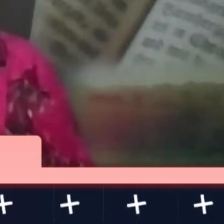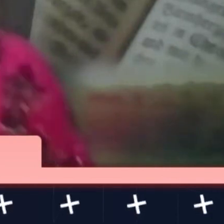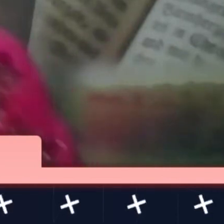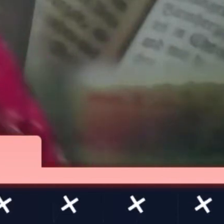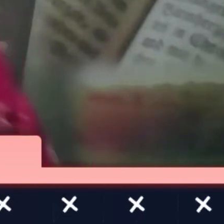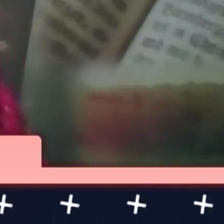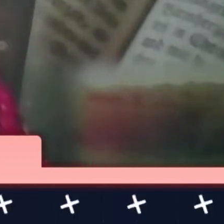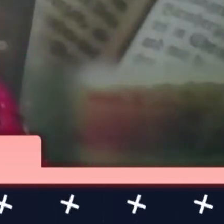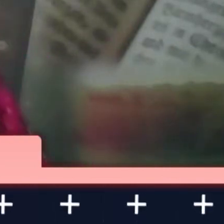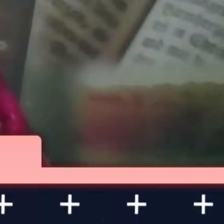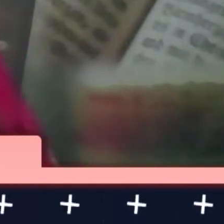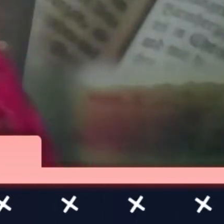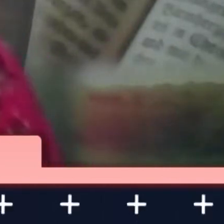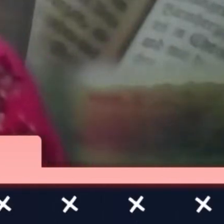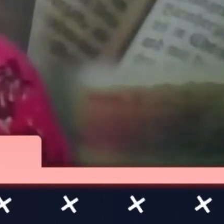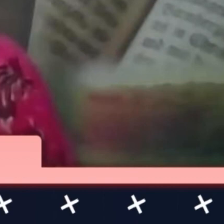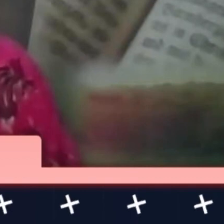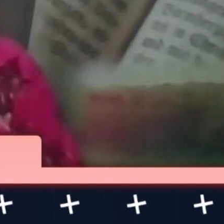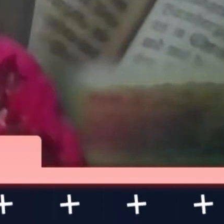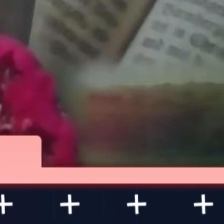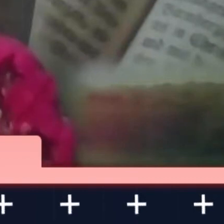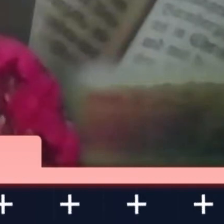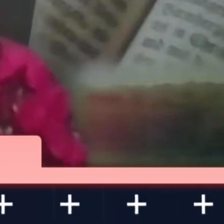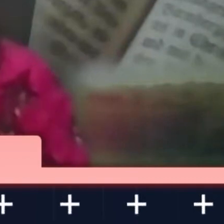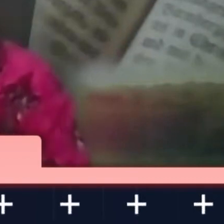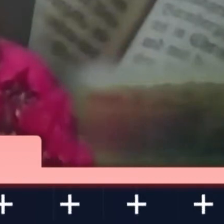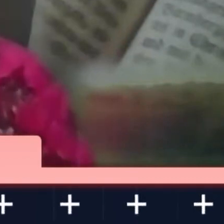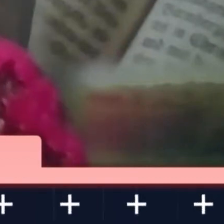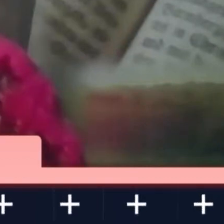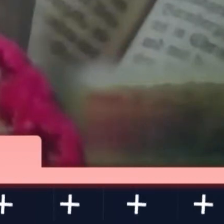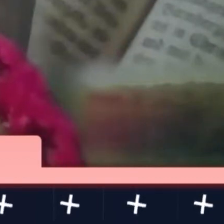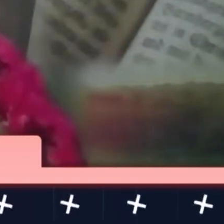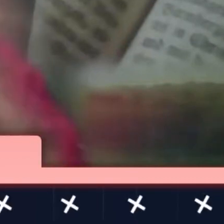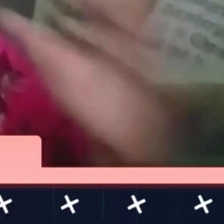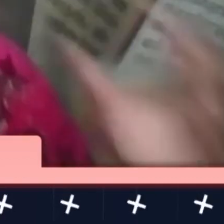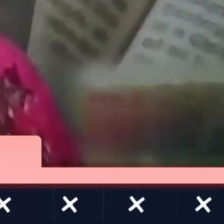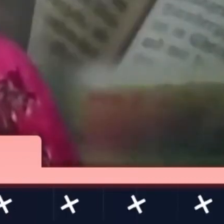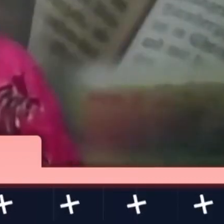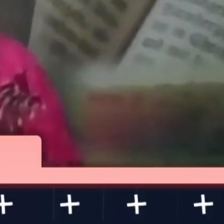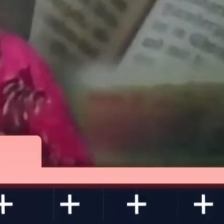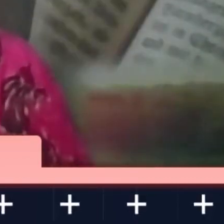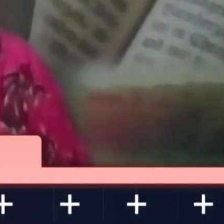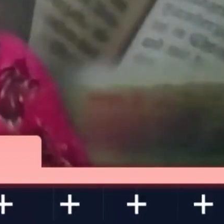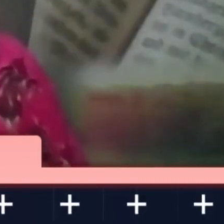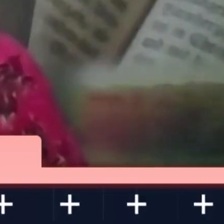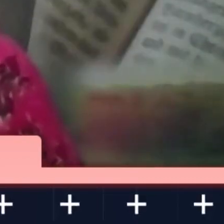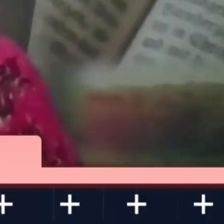Kerajaan Allah itu akan terjadi dan kerajaan Allah Itulah yang akan berpuasa